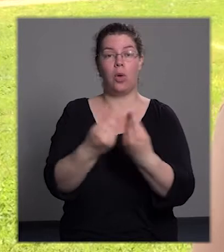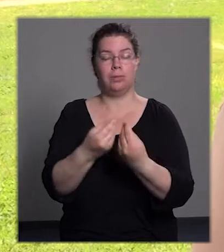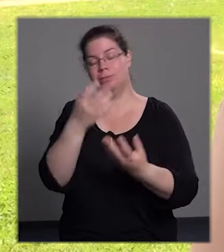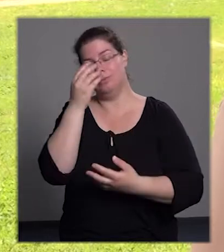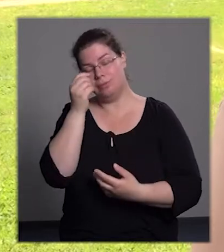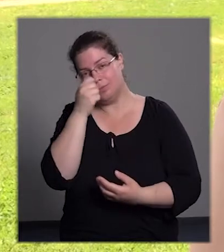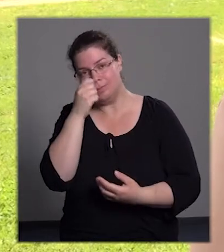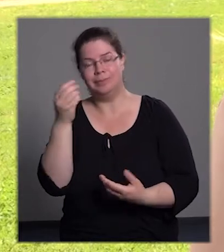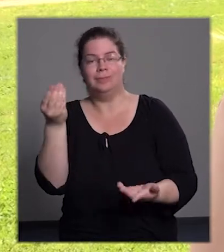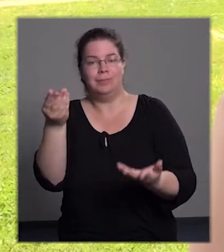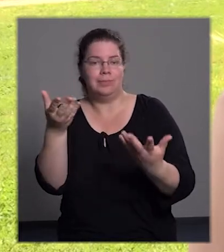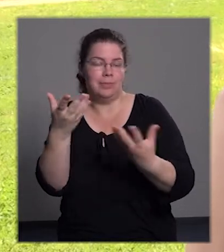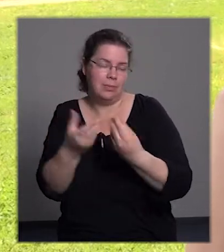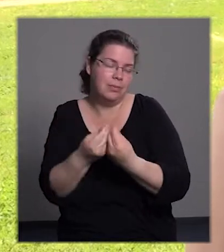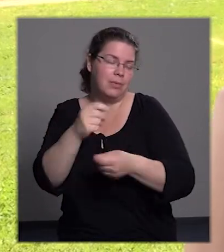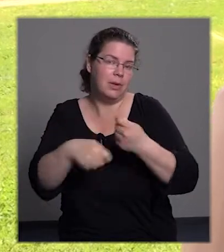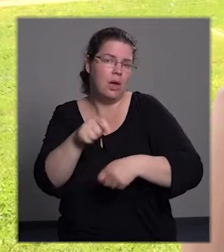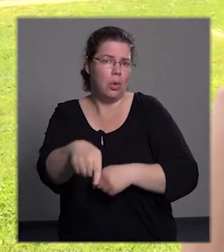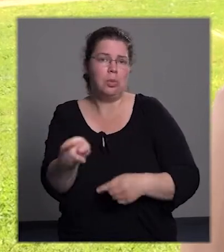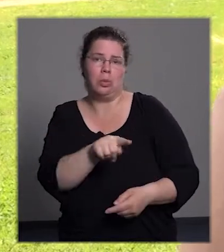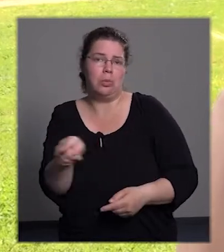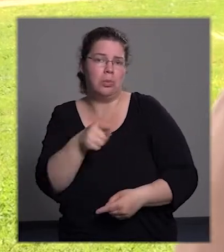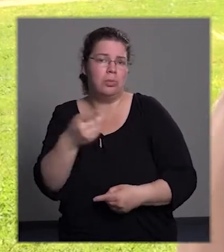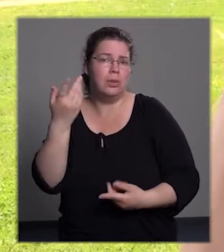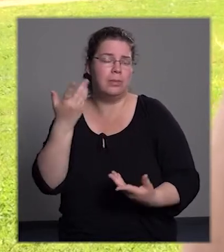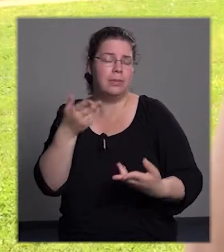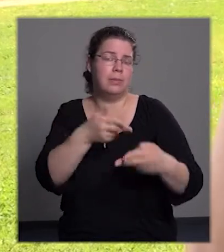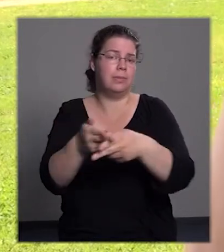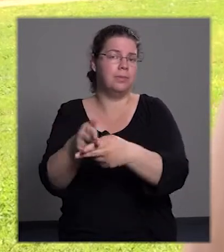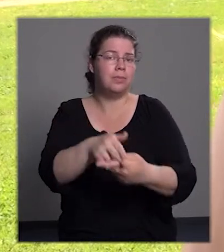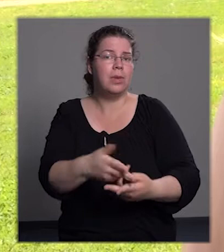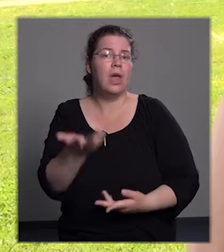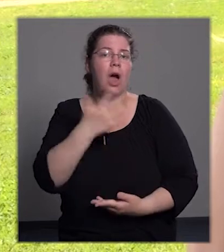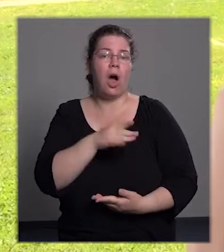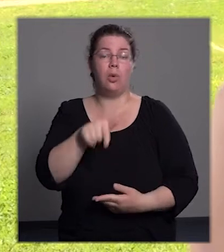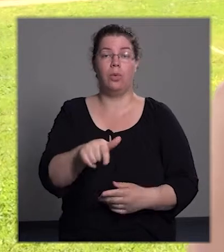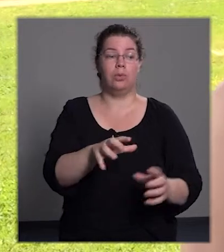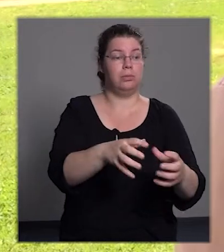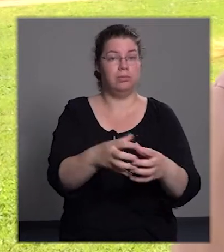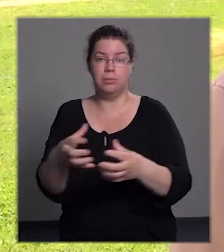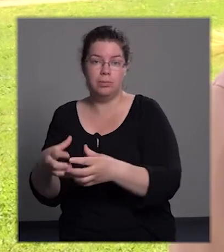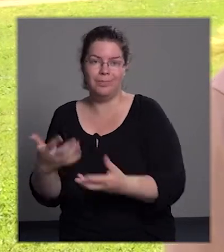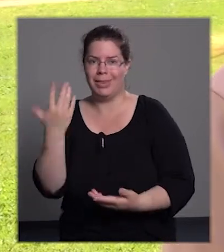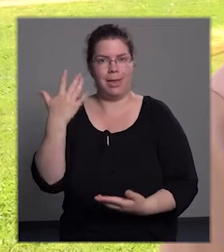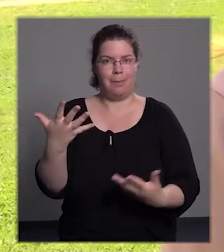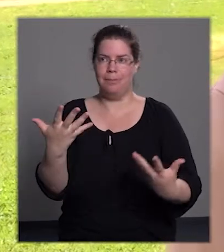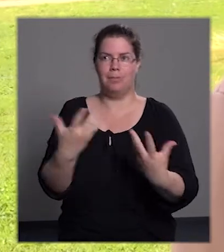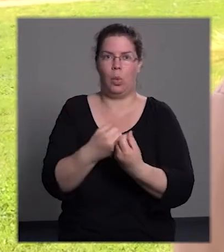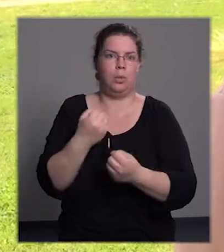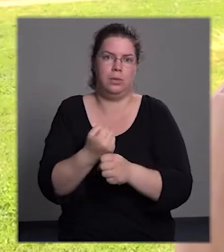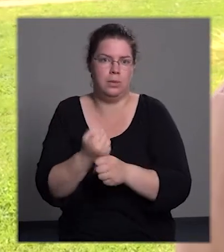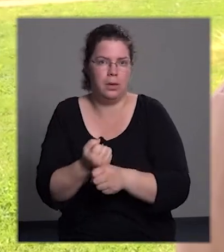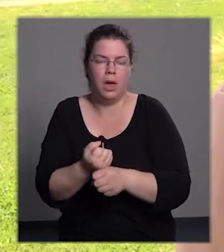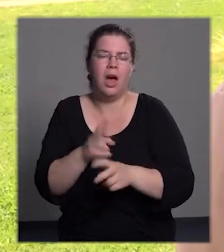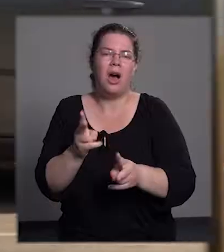foglalkoznak, egyértelmű egymás segítik, és másképp nem menne. Hogyha a brigádok nem fognának össze, akkor itt